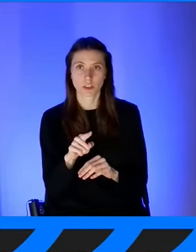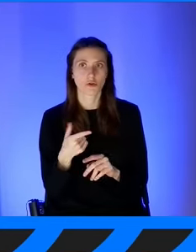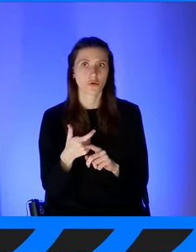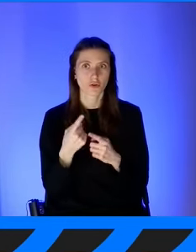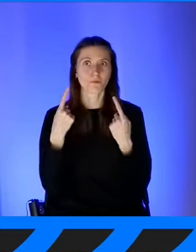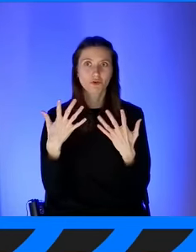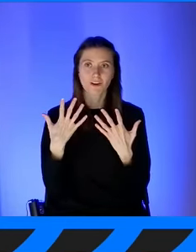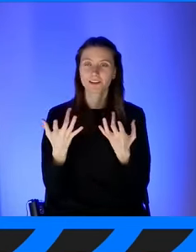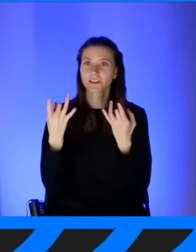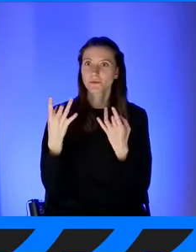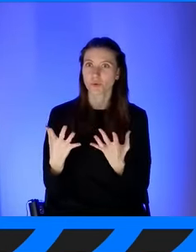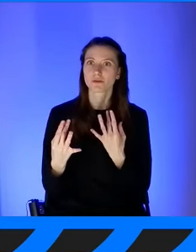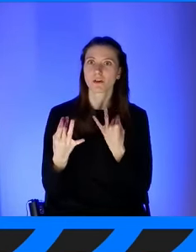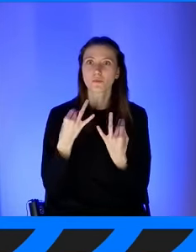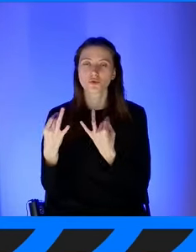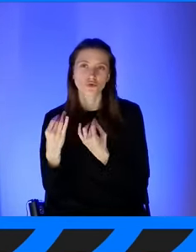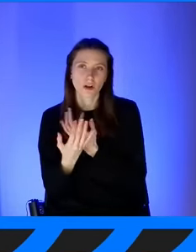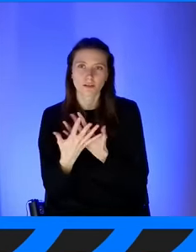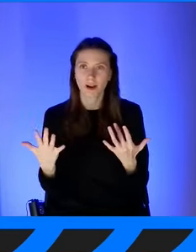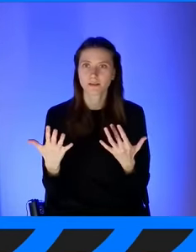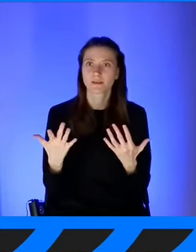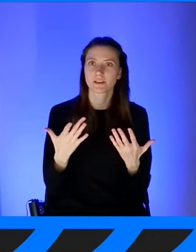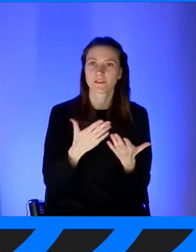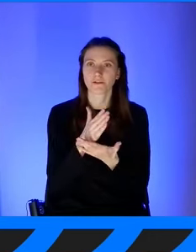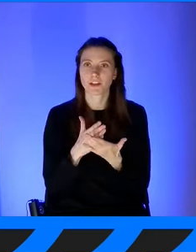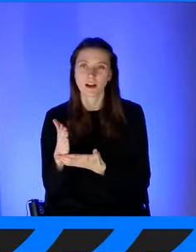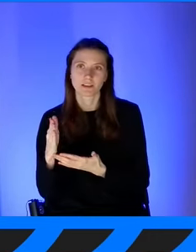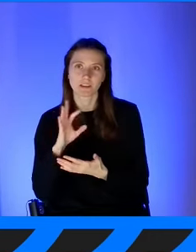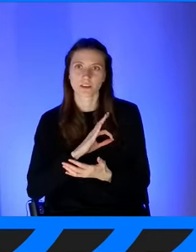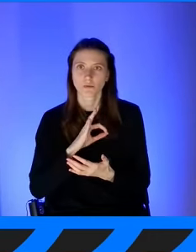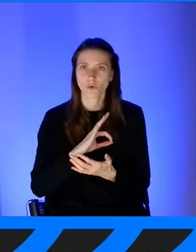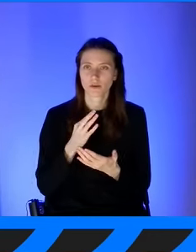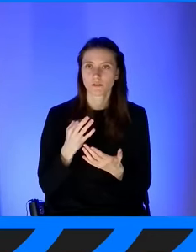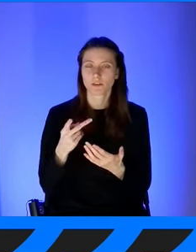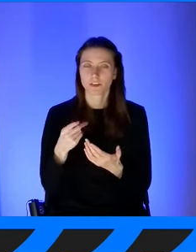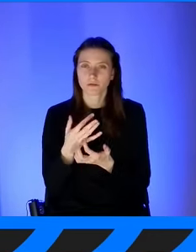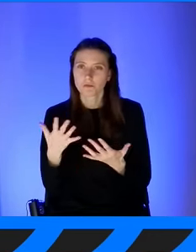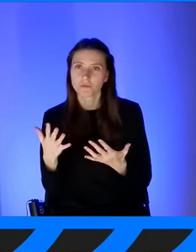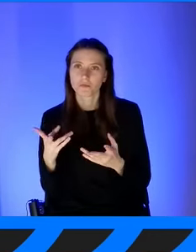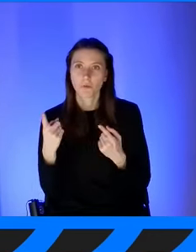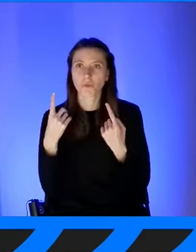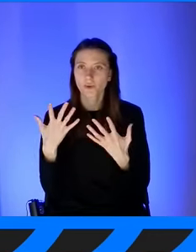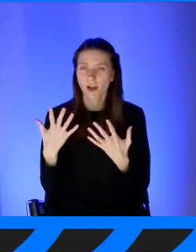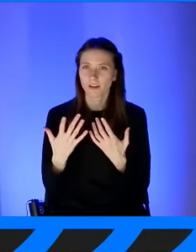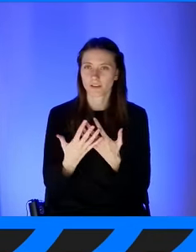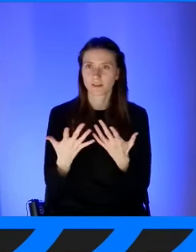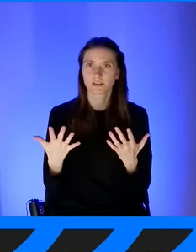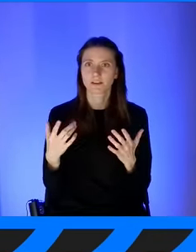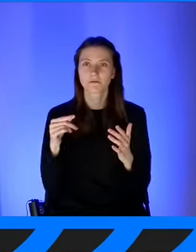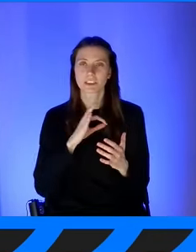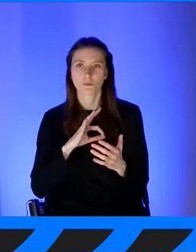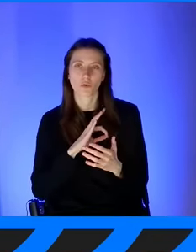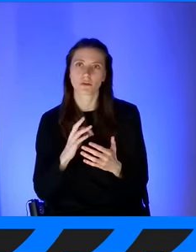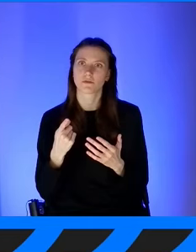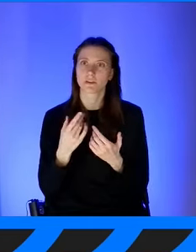понятно и просто обсуждать какие-то практики в разработке когда мы говорим там о достаточно понятных типичных продуктах каких-то